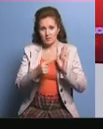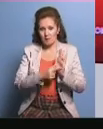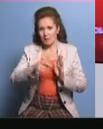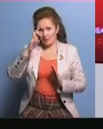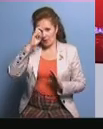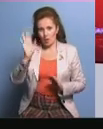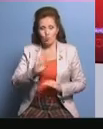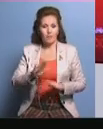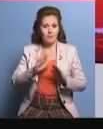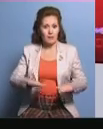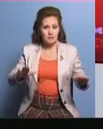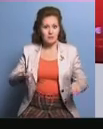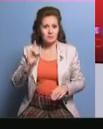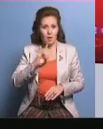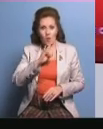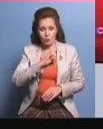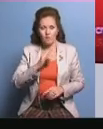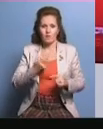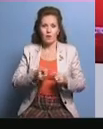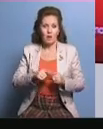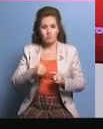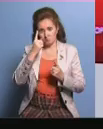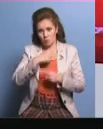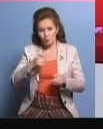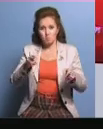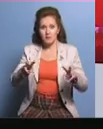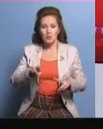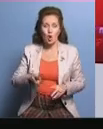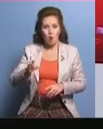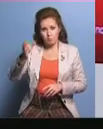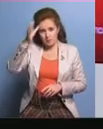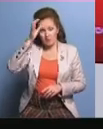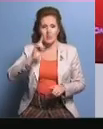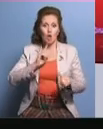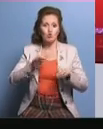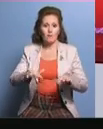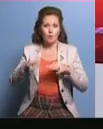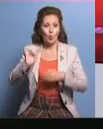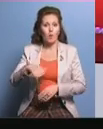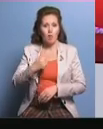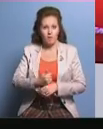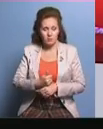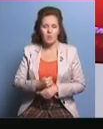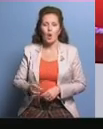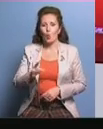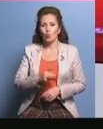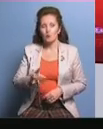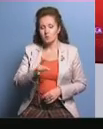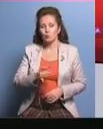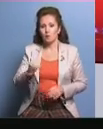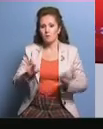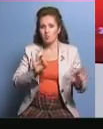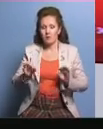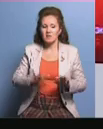Эту цифру назвал министр образования на совещании у главы Удмуртии. Республика определила сферы, где будет содействовать развитию